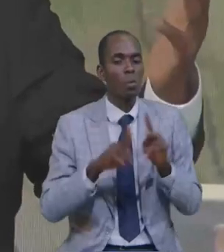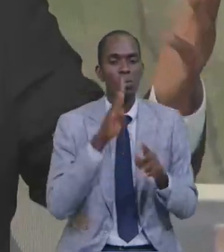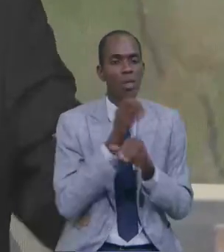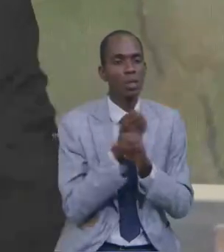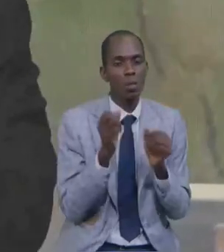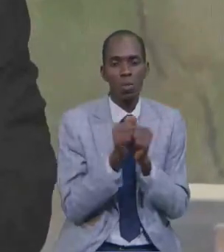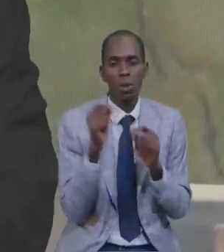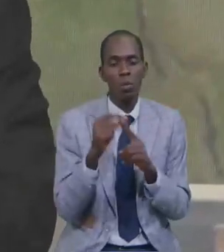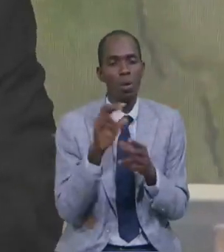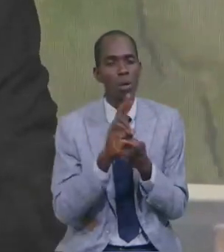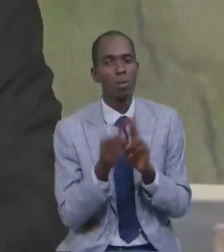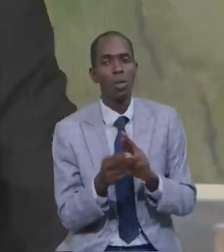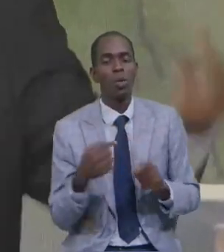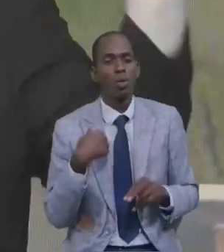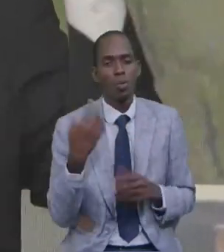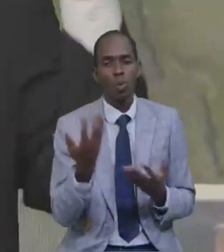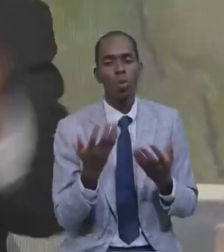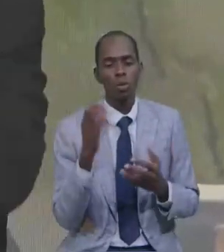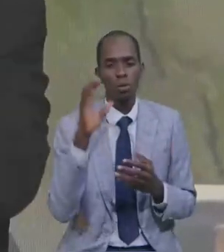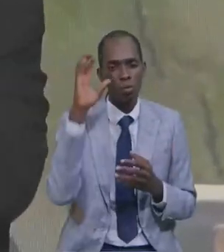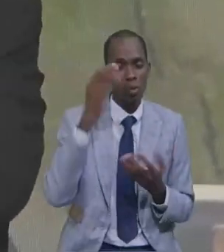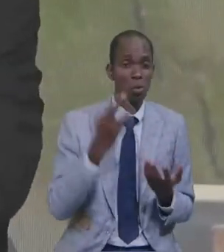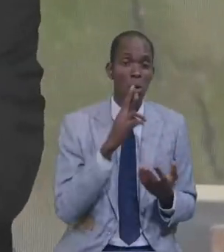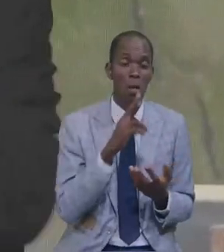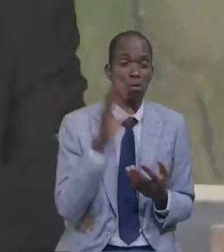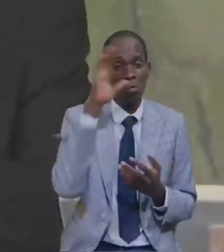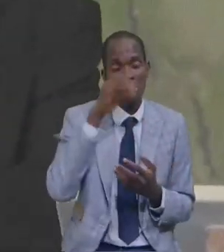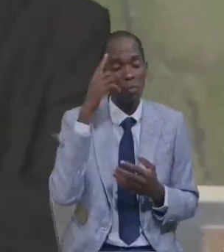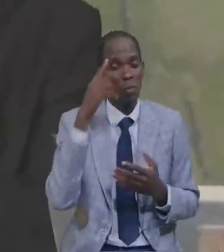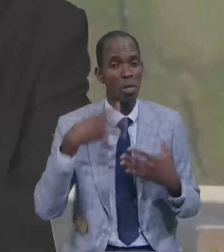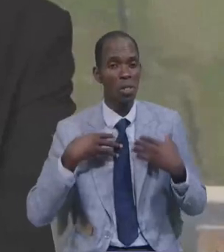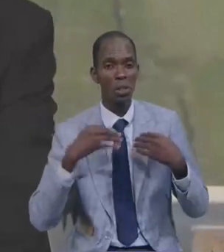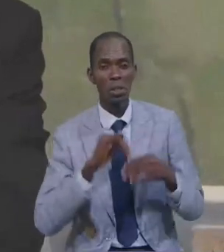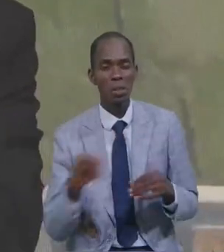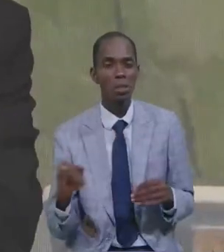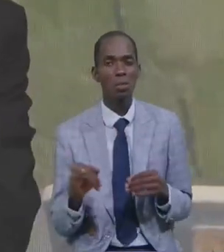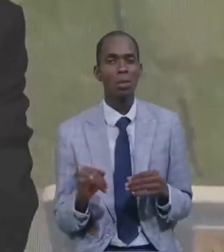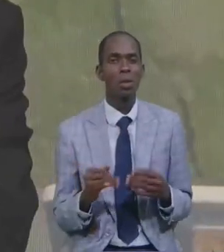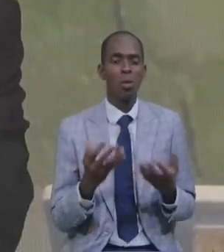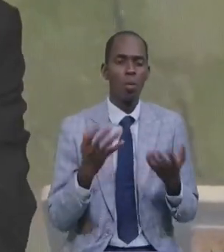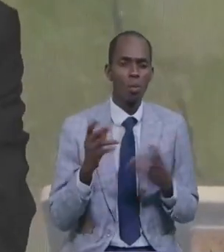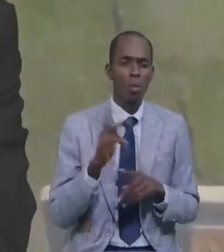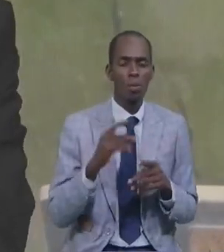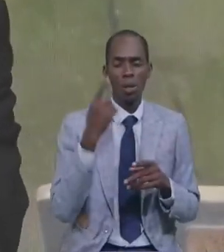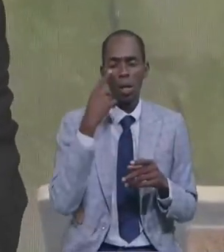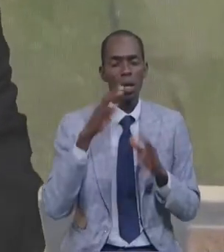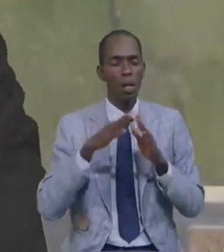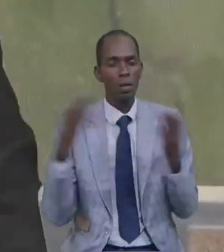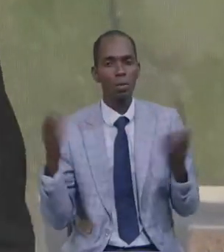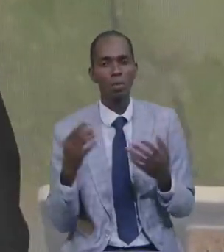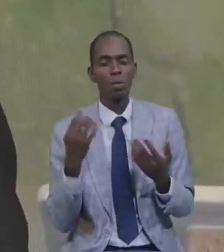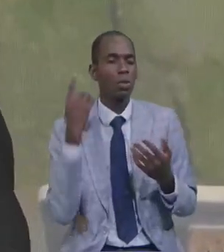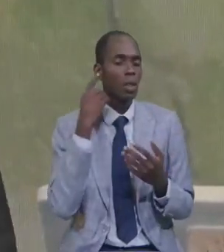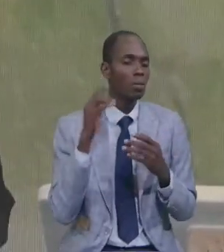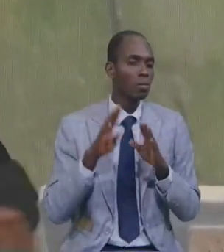Les yeux aveugles s'ouvrent, les paralytiques marchent. Ah, on ne veut pas parler de péché, on ne veut pas parler